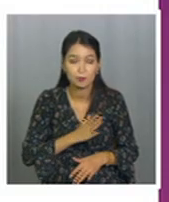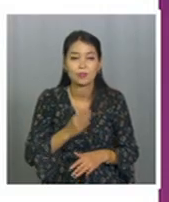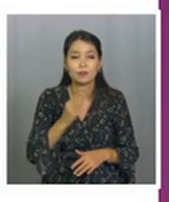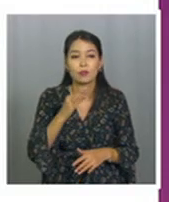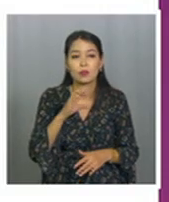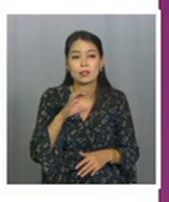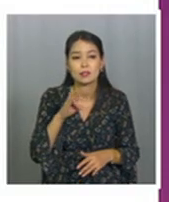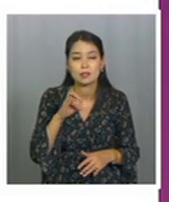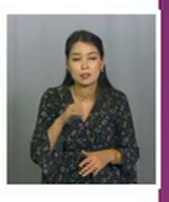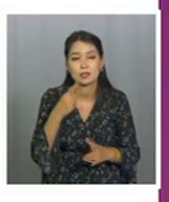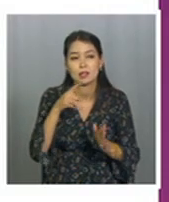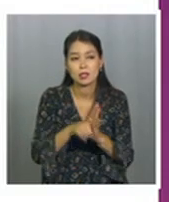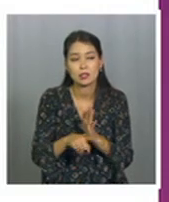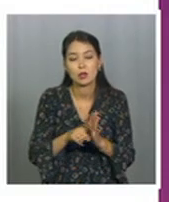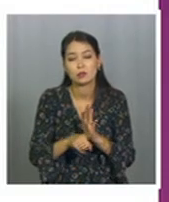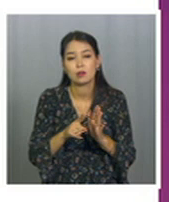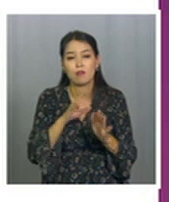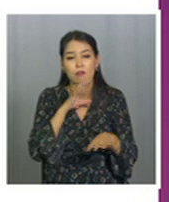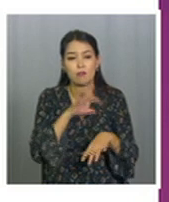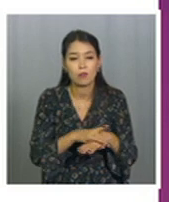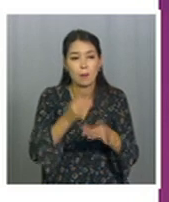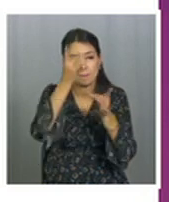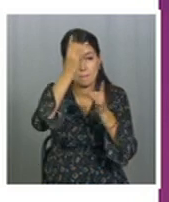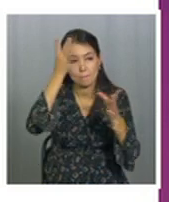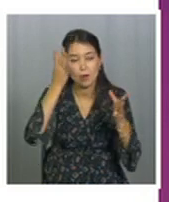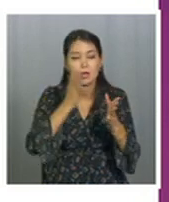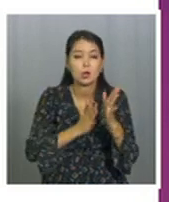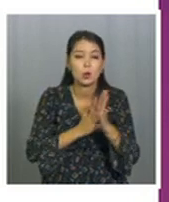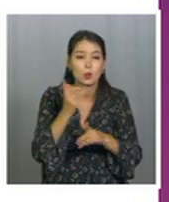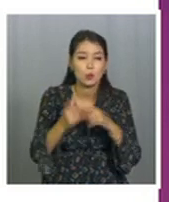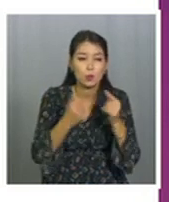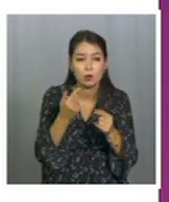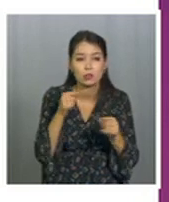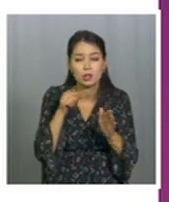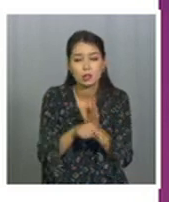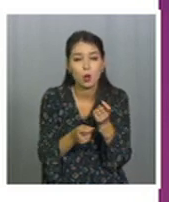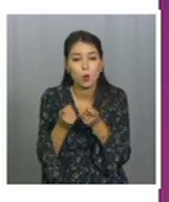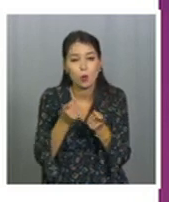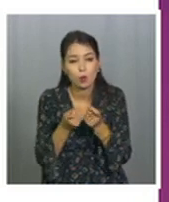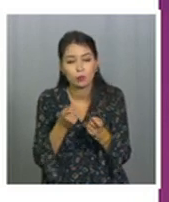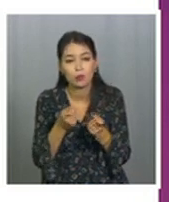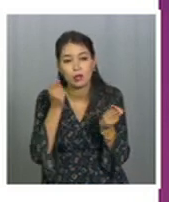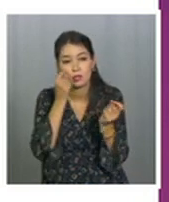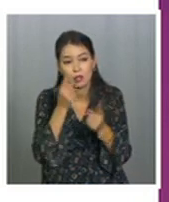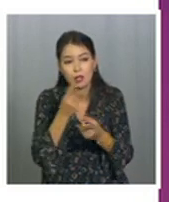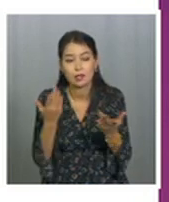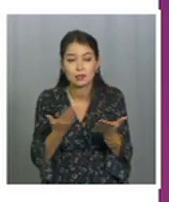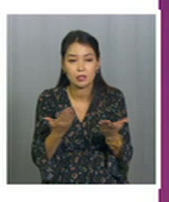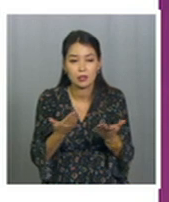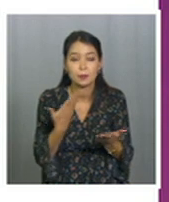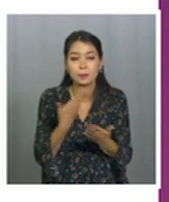факторларының қарқынды жүруі мәдени өсімдікте дақылдардың өнімділігі үшін қажет. Мысал келтіре кетейік.